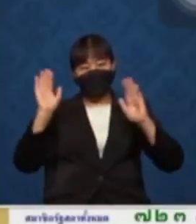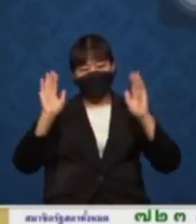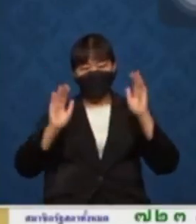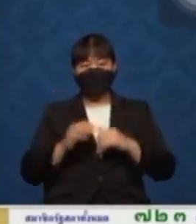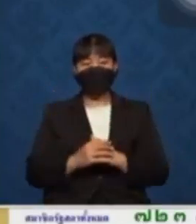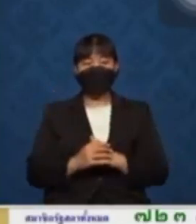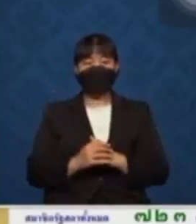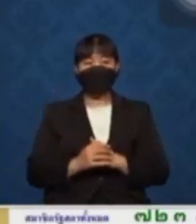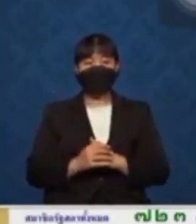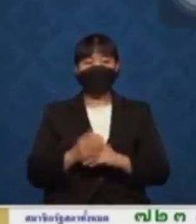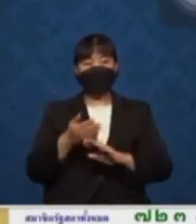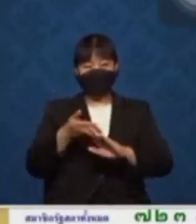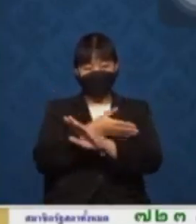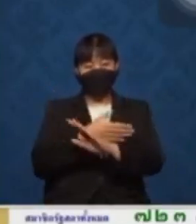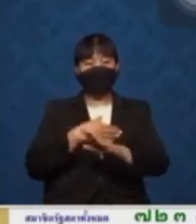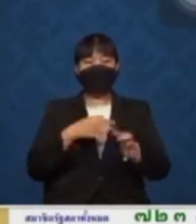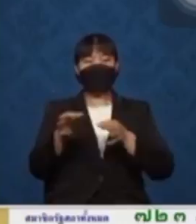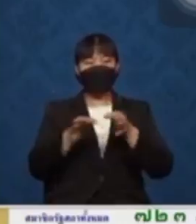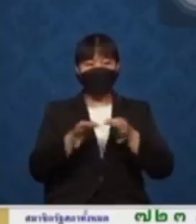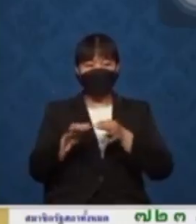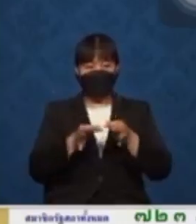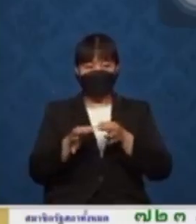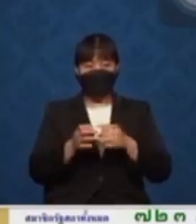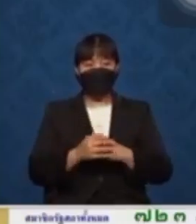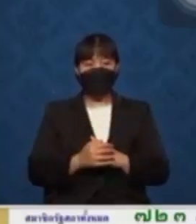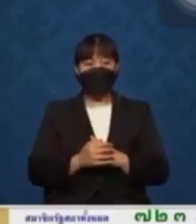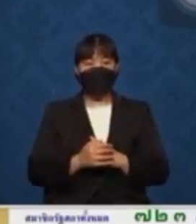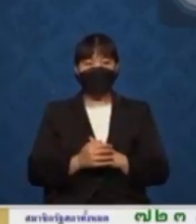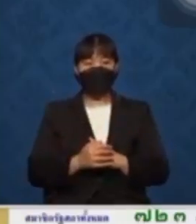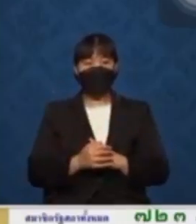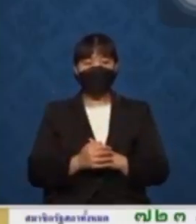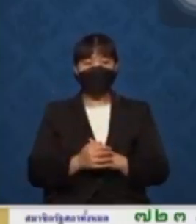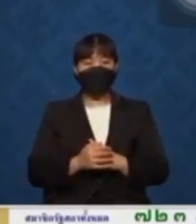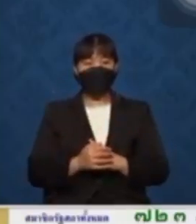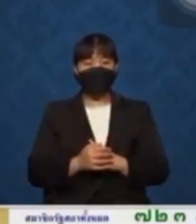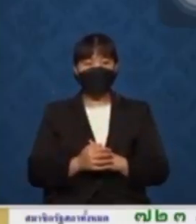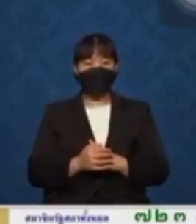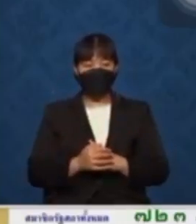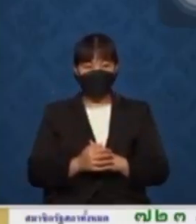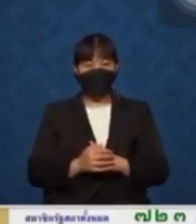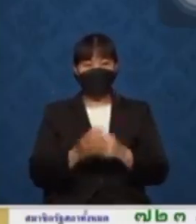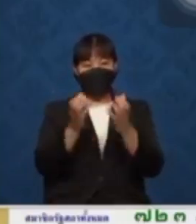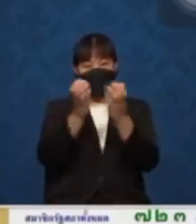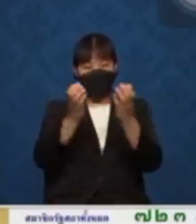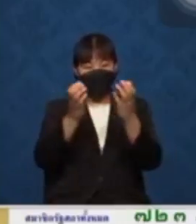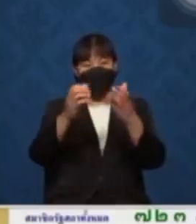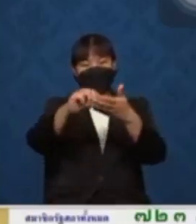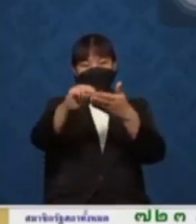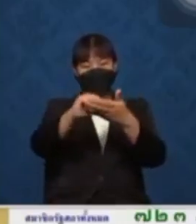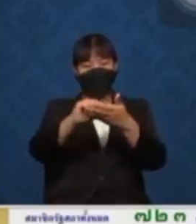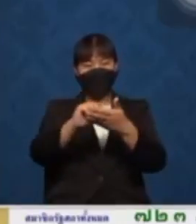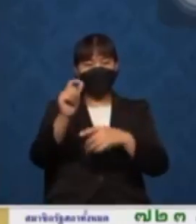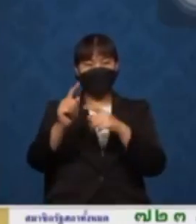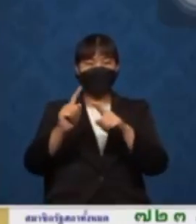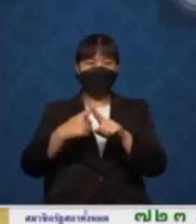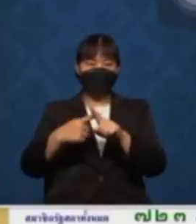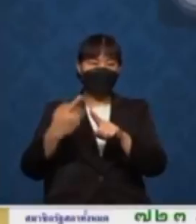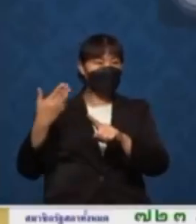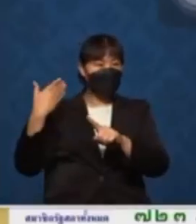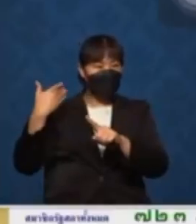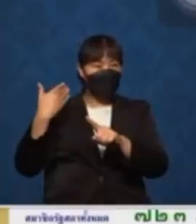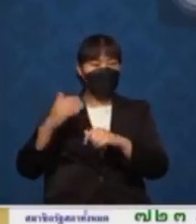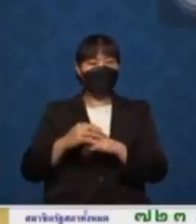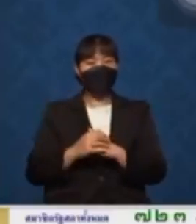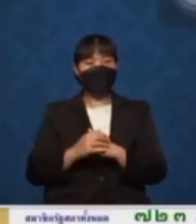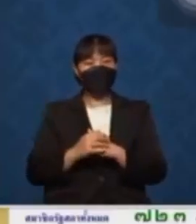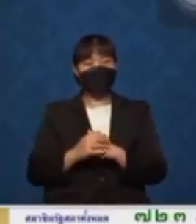มทราบมาหลายท่านนะครับอาจจะมีความกังวลว่าในเมื่อเรามีร่างรัฐธรรมนูญที่แก้ไขระบบเลือกตั้งไปเมื่อไม่กี่เดือนที่แล้วที่รอลงพระปรมาภิไธยอยู่และเหลือบ